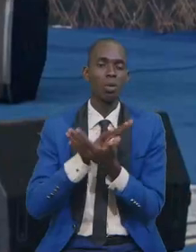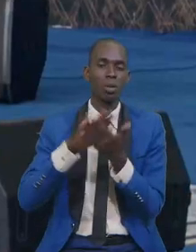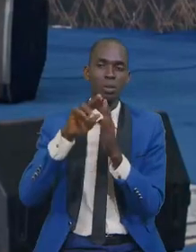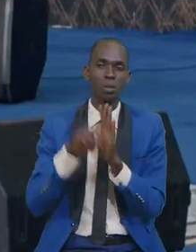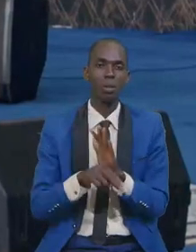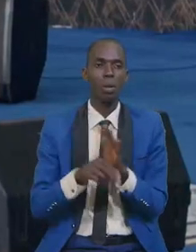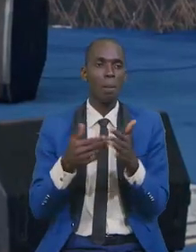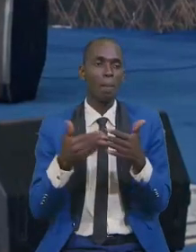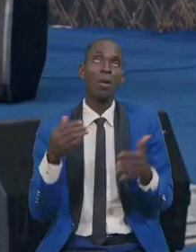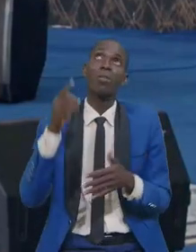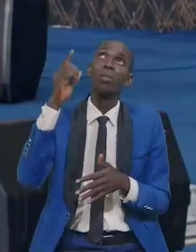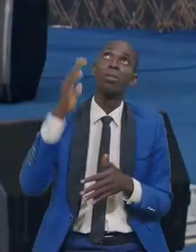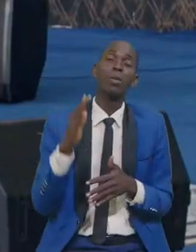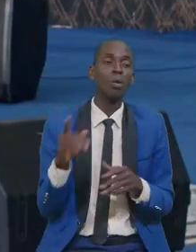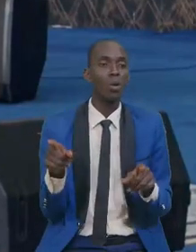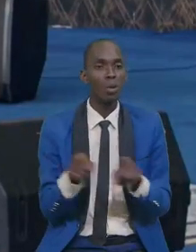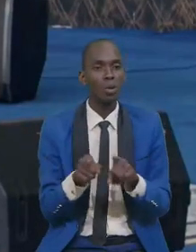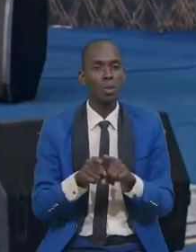devant Dieu, notre Père,